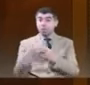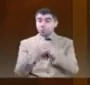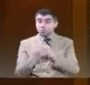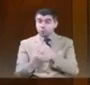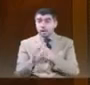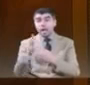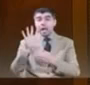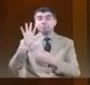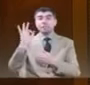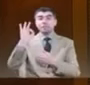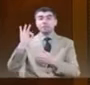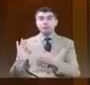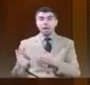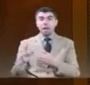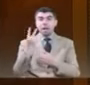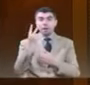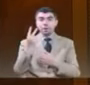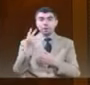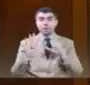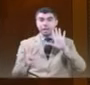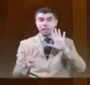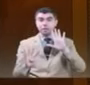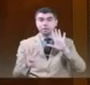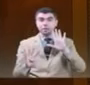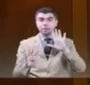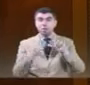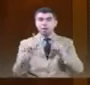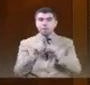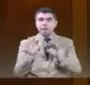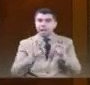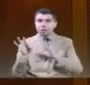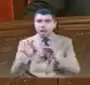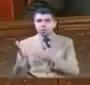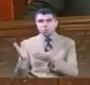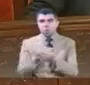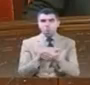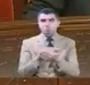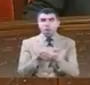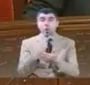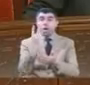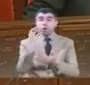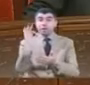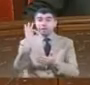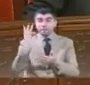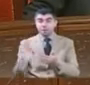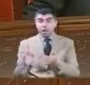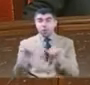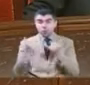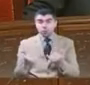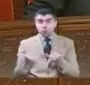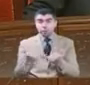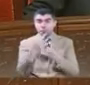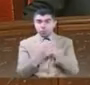إلى 50% ابتداء من سنة 2016. لو بغيتيو نحيدوا الإجراءات الأخرى خصنا نفعوط من 20% اللي كانوا خدوا دابا وغنزيدوا